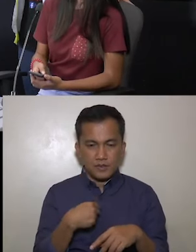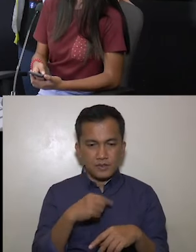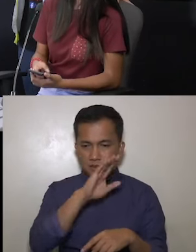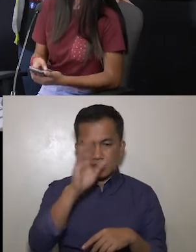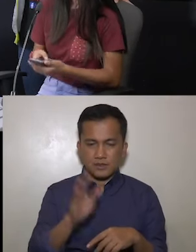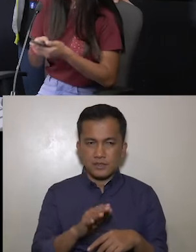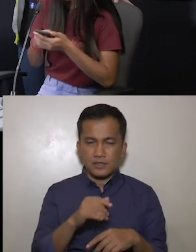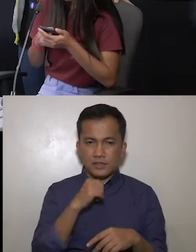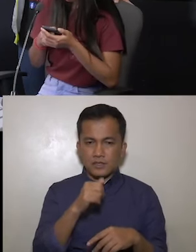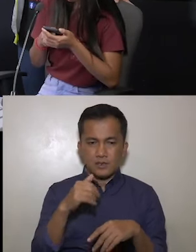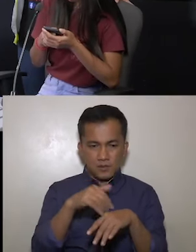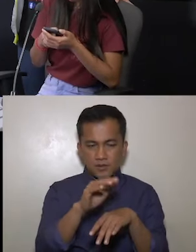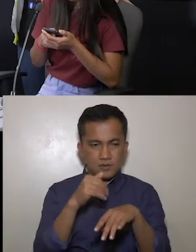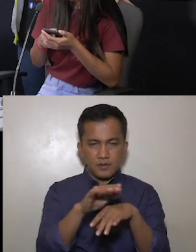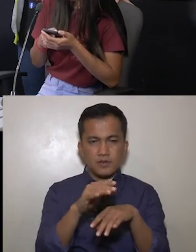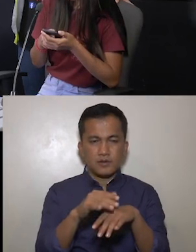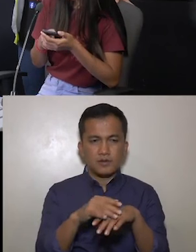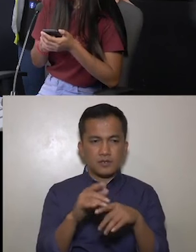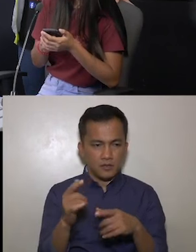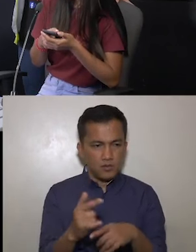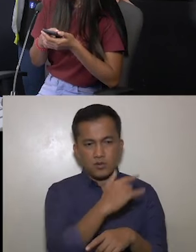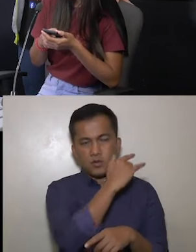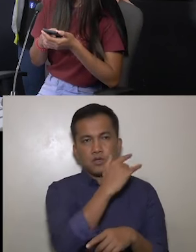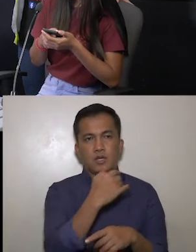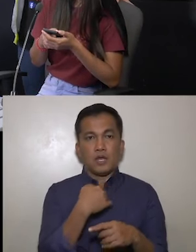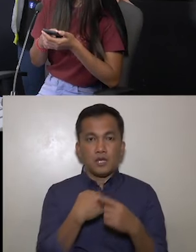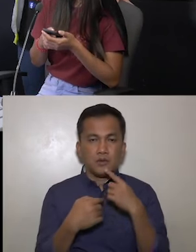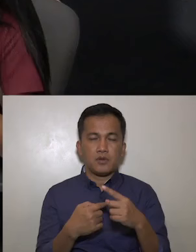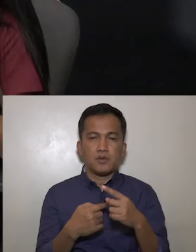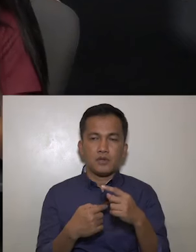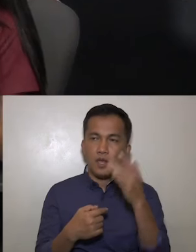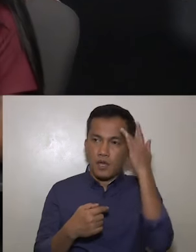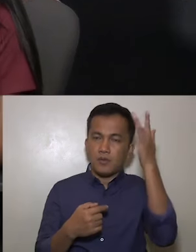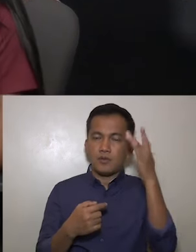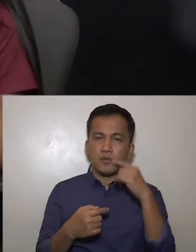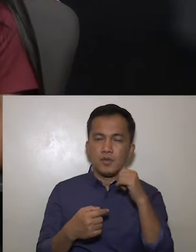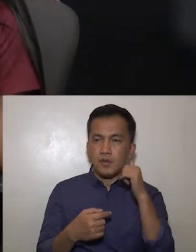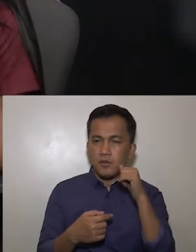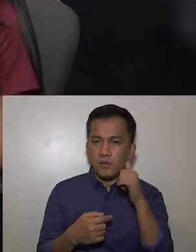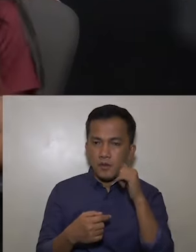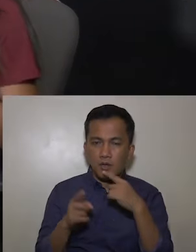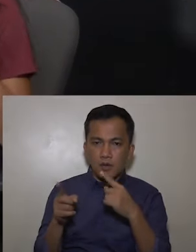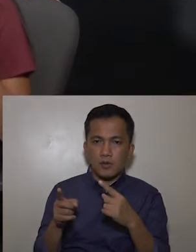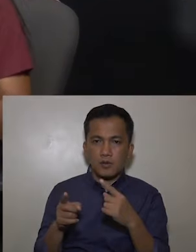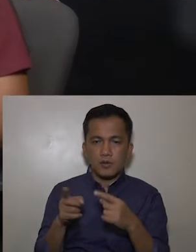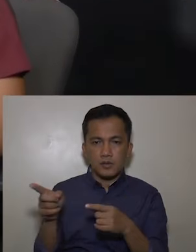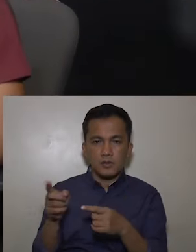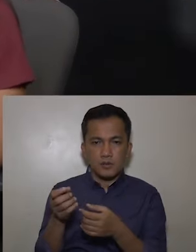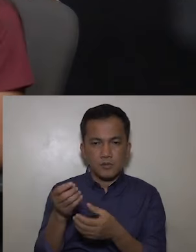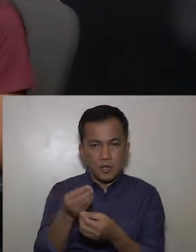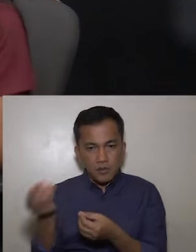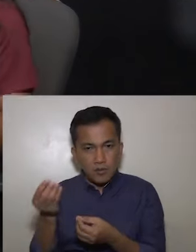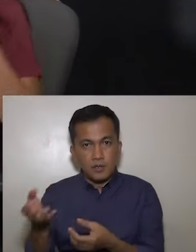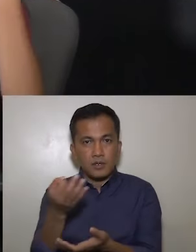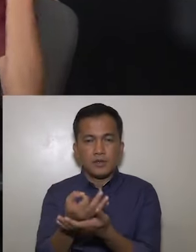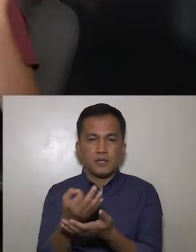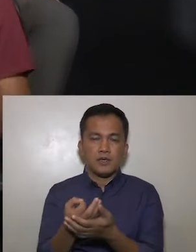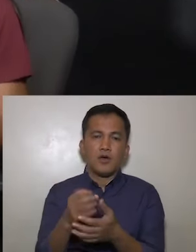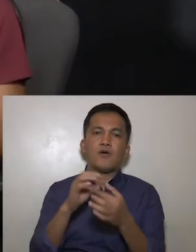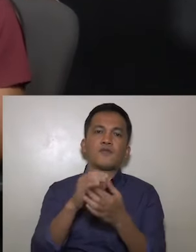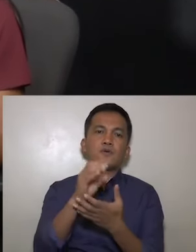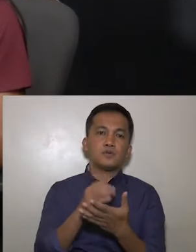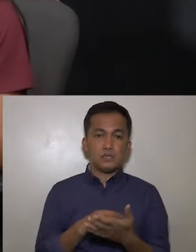po ako, hindi na po yan nagpapadala. Kaya po, nag-abroad po ako. Eh, nalaman ko, yung babae na lang po pala ang kumukuha ng pera niya.